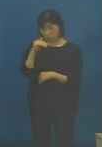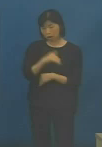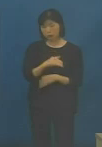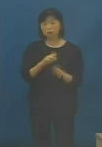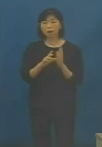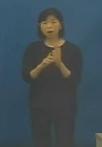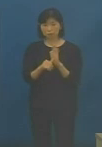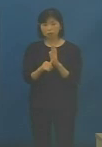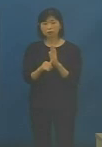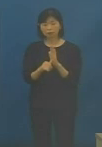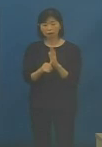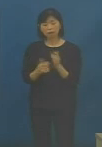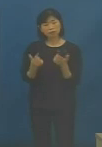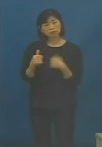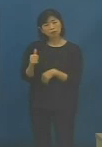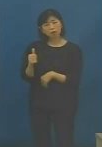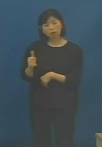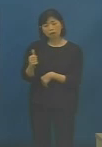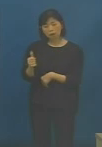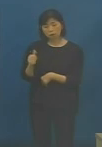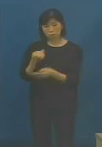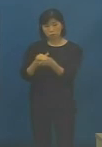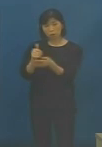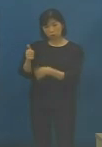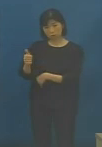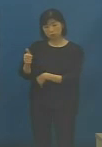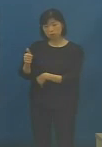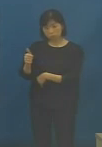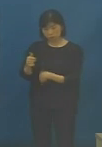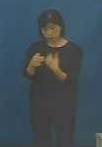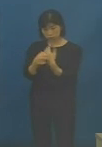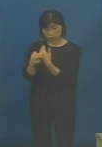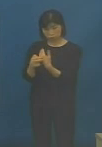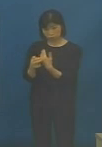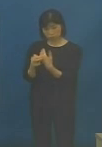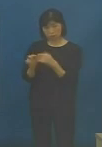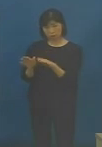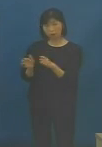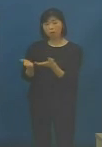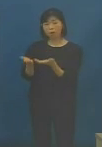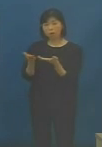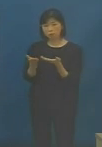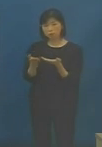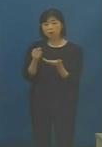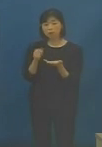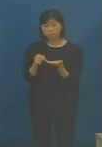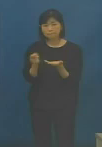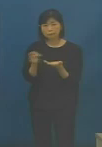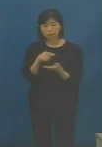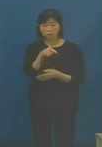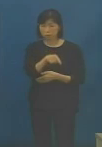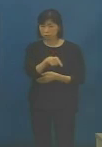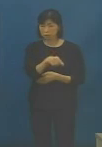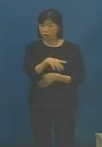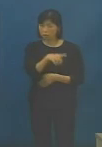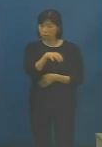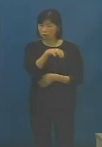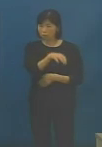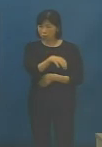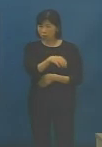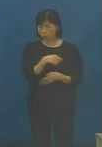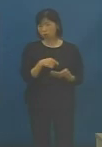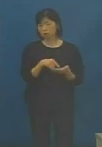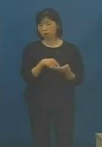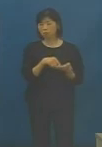け医の方に受診をしていただく、それでまたこちらのラインに戻るということも、考えられるわけであります